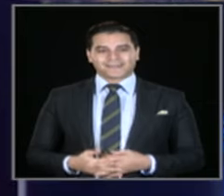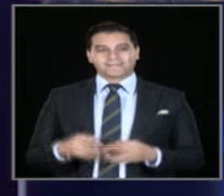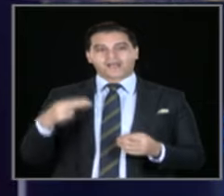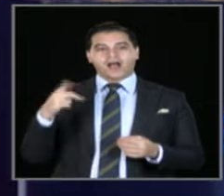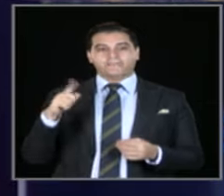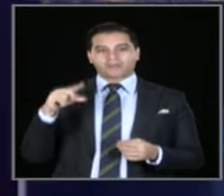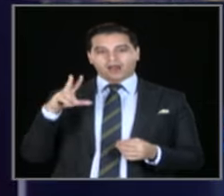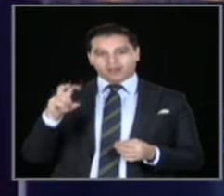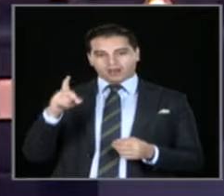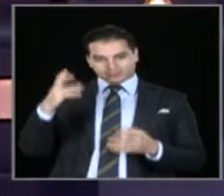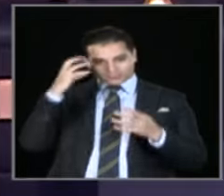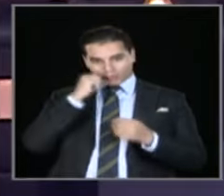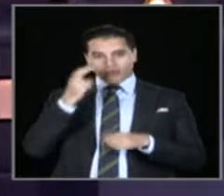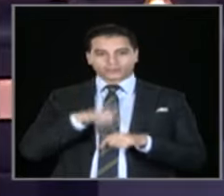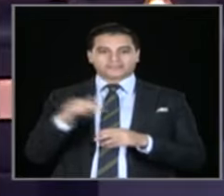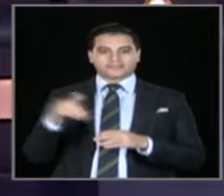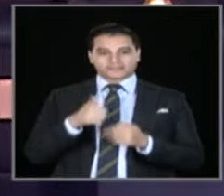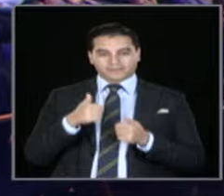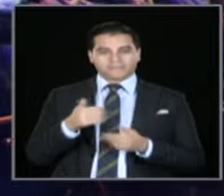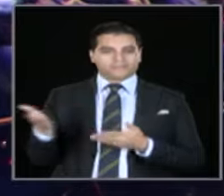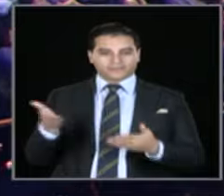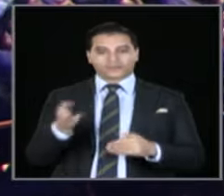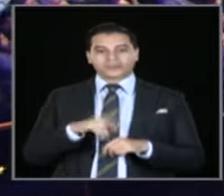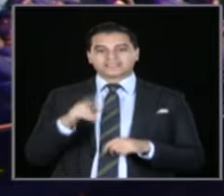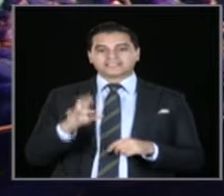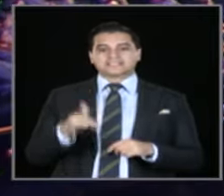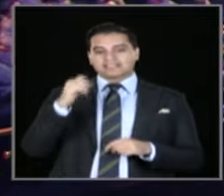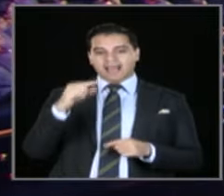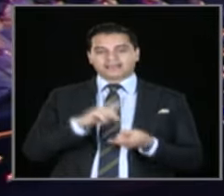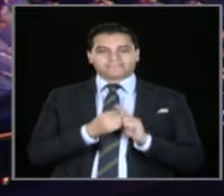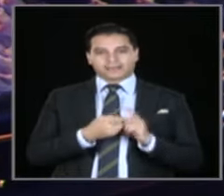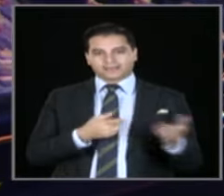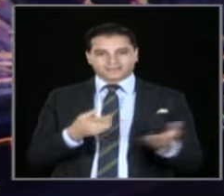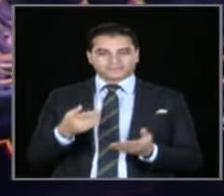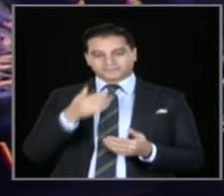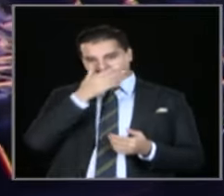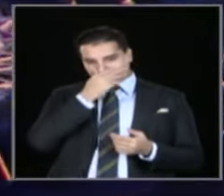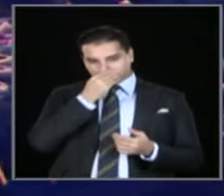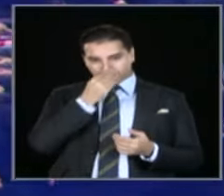عبد الله هتروح تسمع اغنيه وترجع لنا تاني، اتفضل. زياد على مكاني.